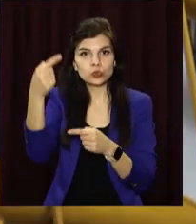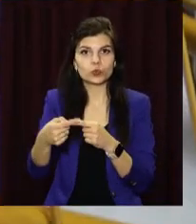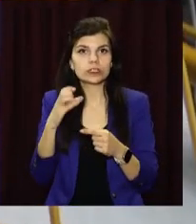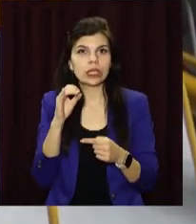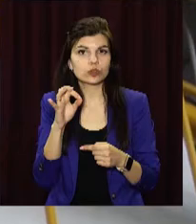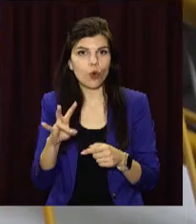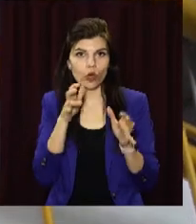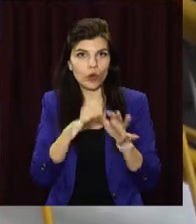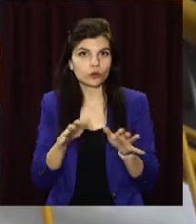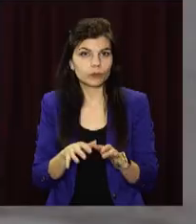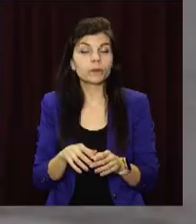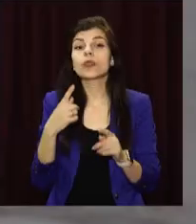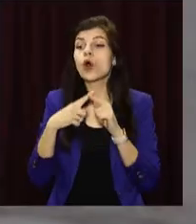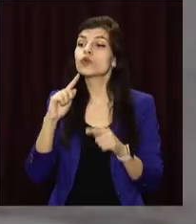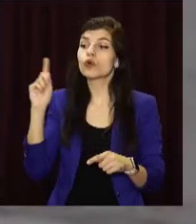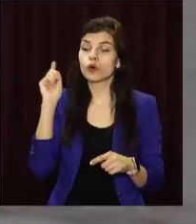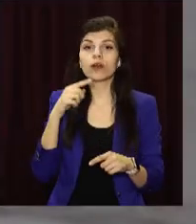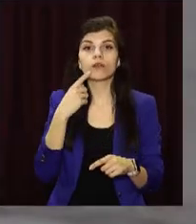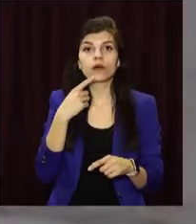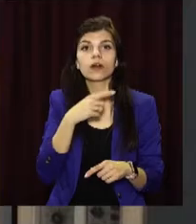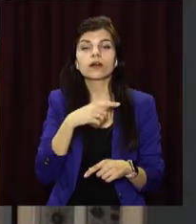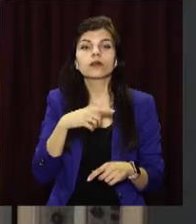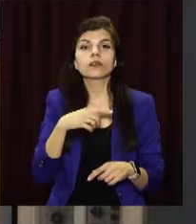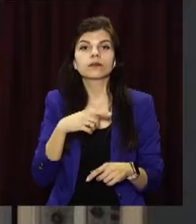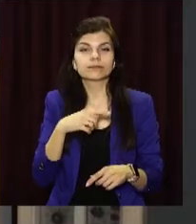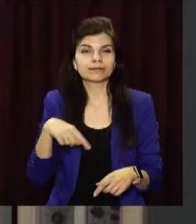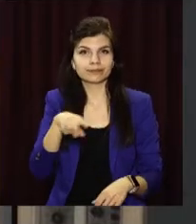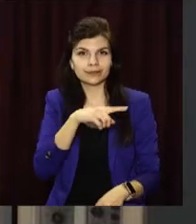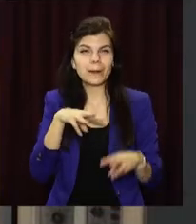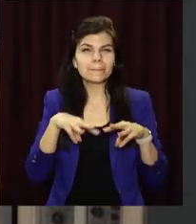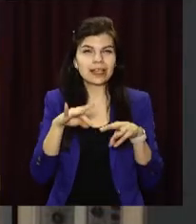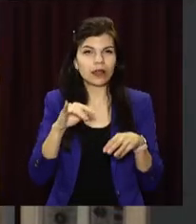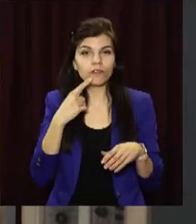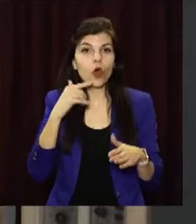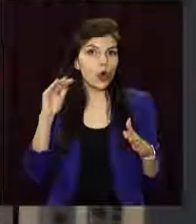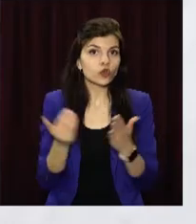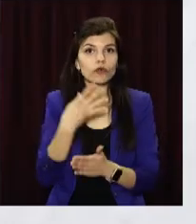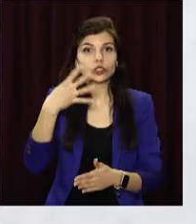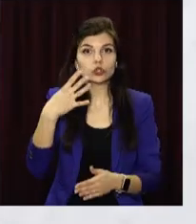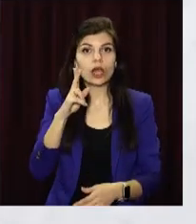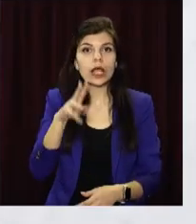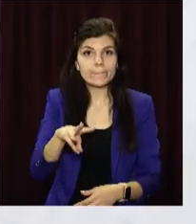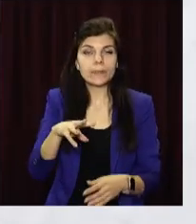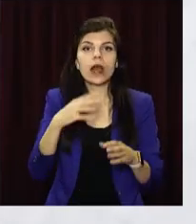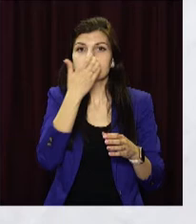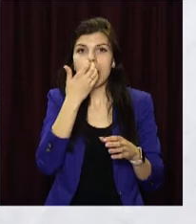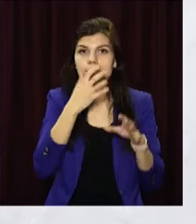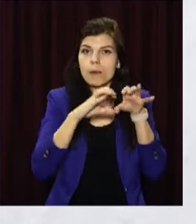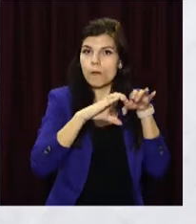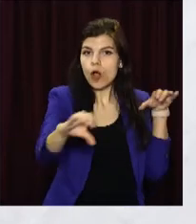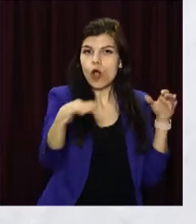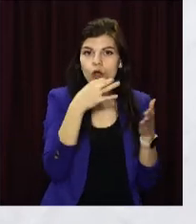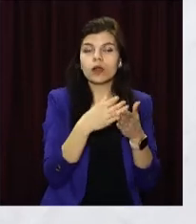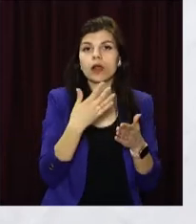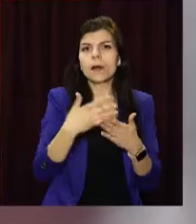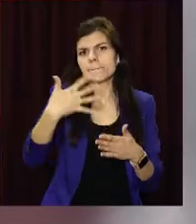сезону. Торік, кажуть, у департаменті благоустрою та інфраструктури міськради оновили 40 кілометрів тепломереж, майже 50